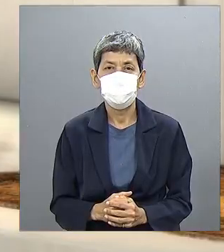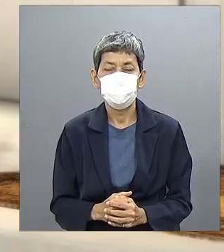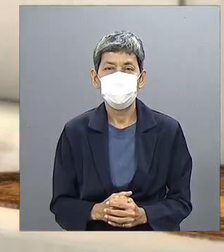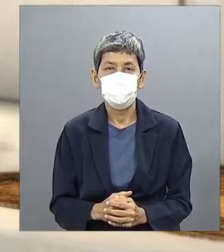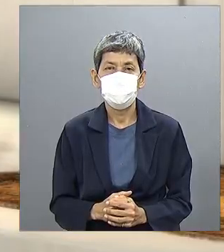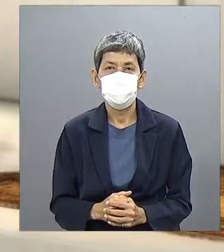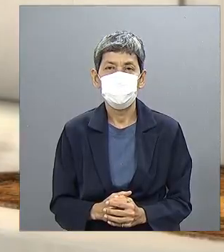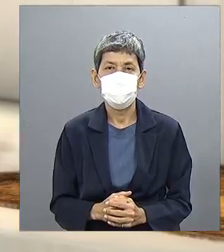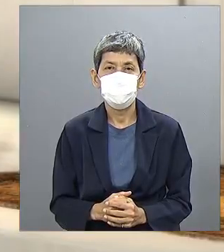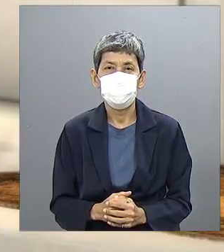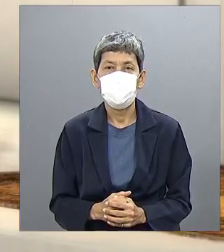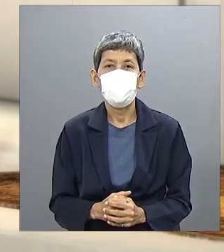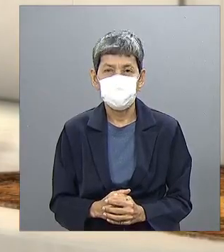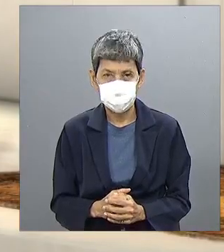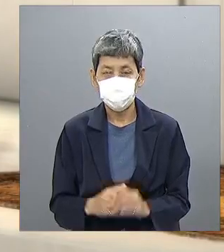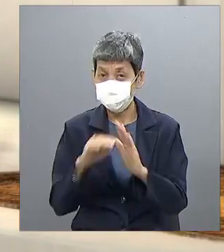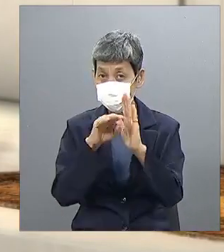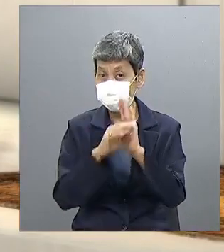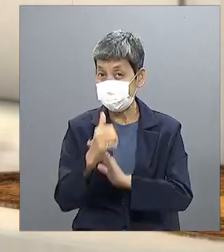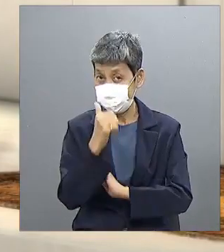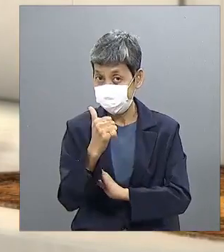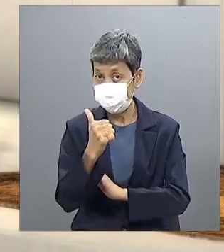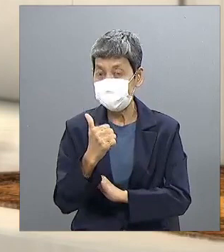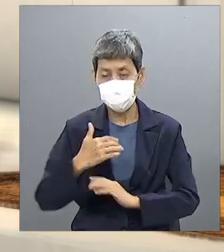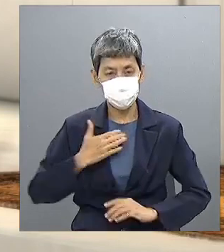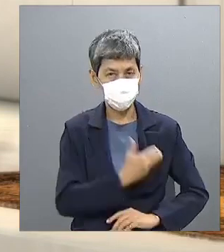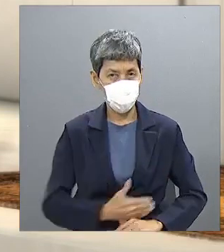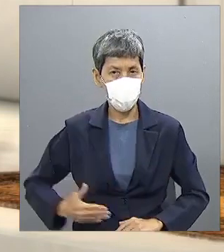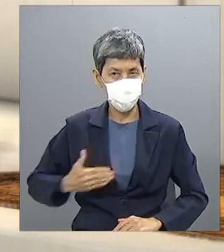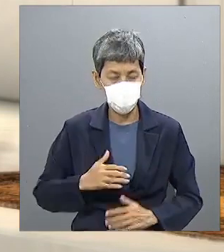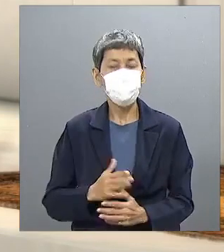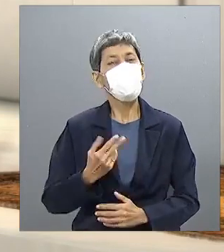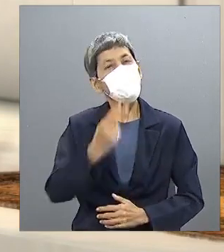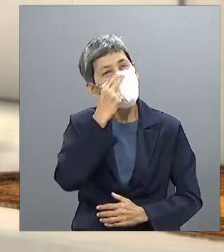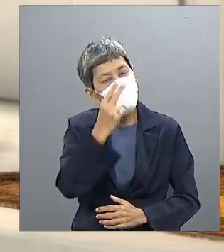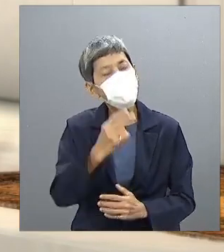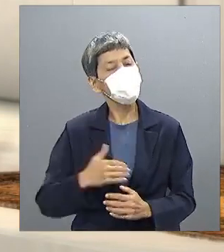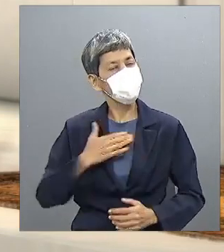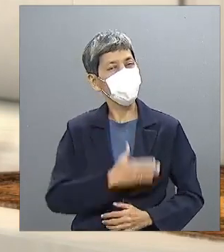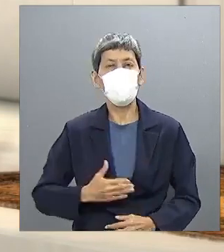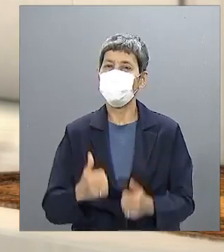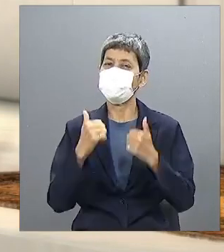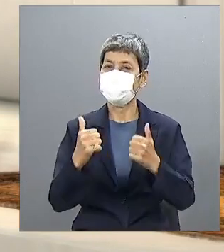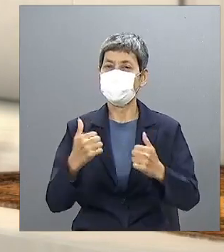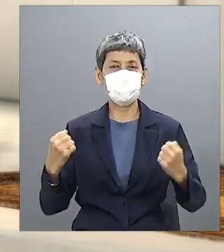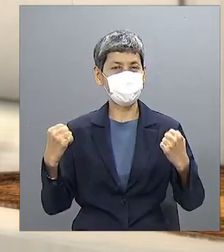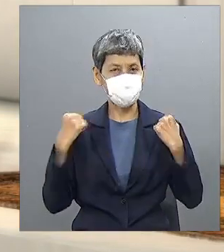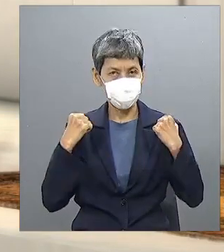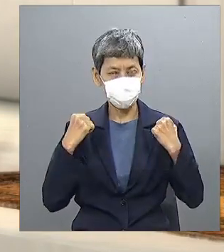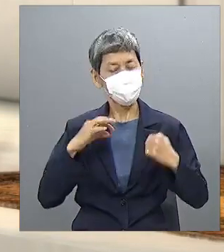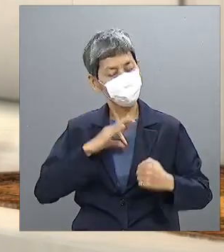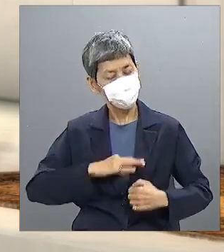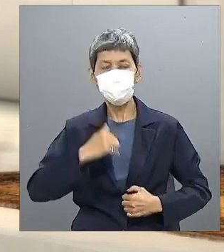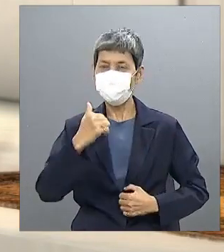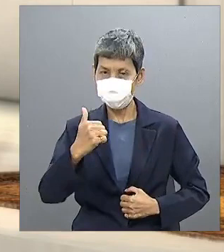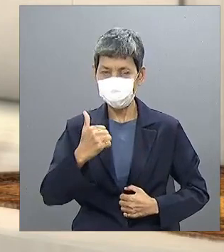นางสาวรักดีดีนะคะเนี่ยเรื่องของสุขภาพค่ะที่ทำให้ผู้ชมได้คะมีสุขภาพที่ดีแล้วก็แข็งแรงทั้งกายและก็ใจเลยนะคะ